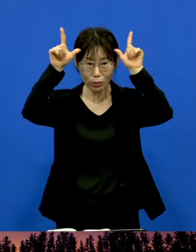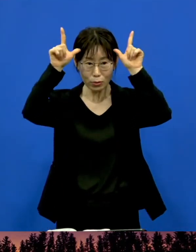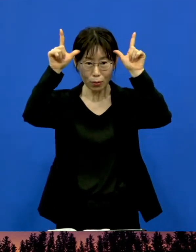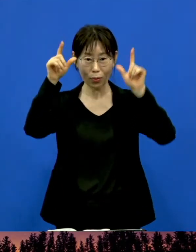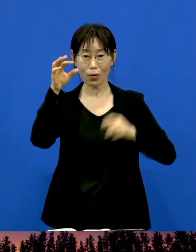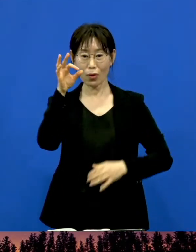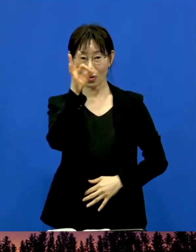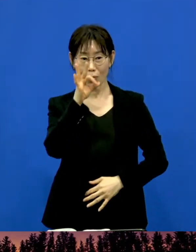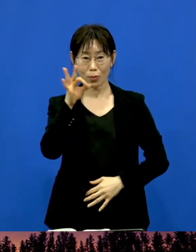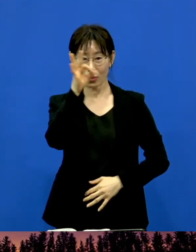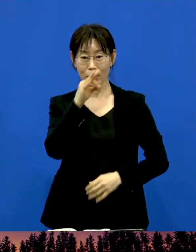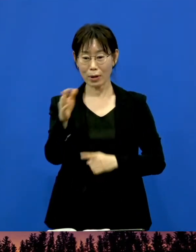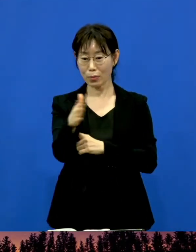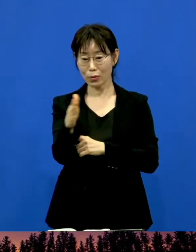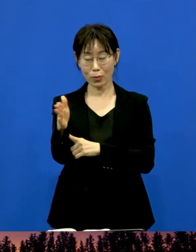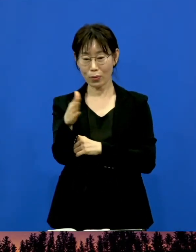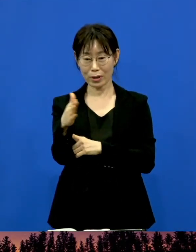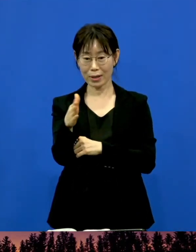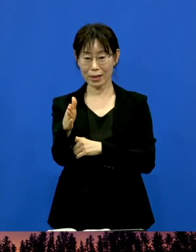바다의 물고기 모양,